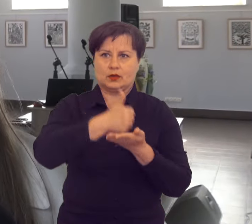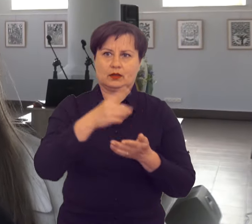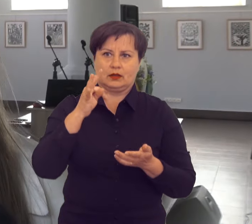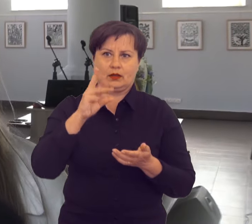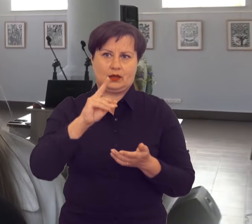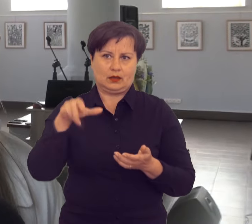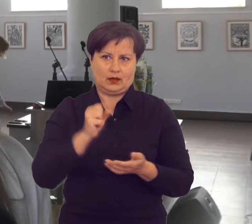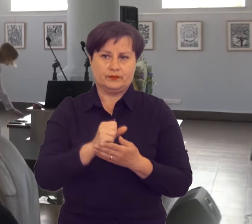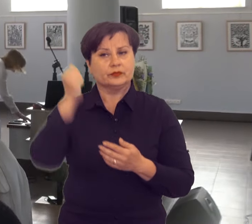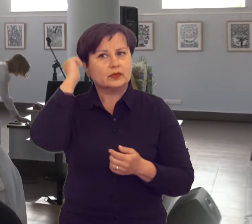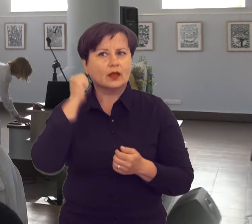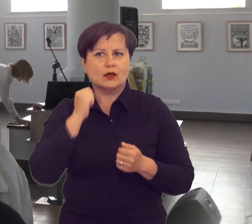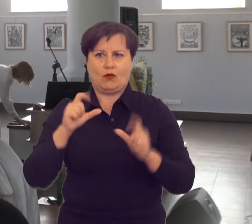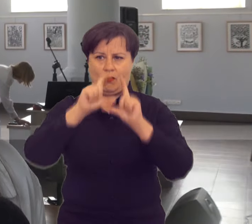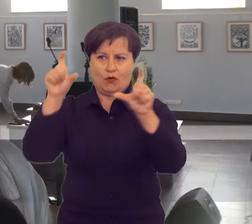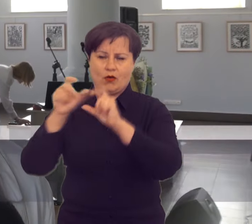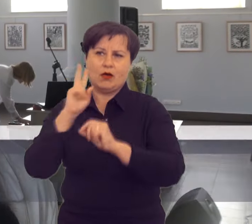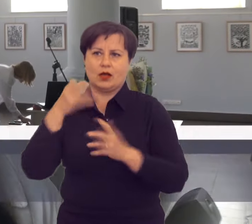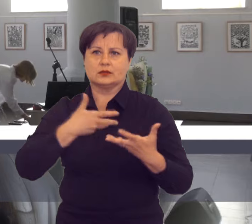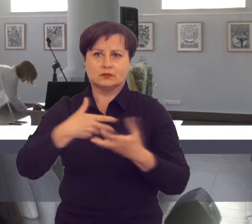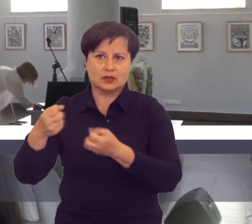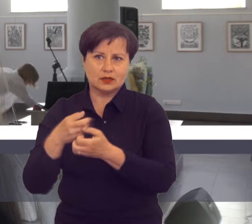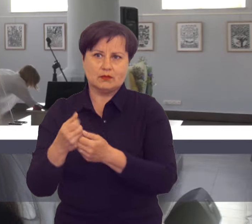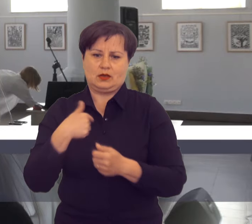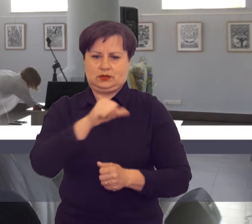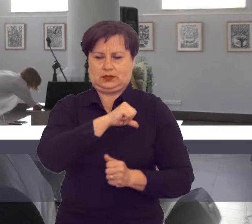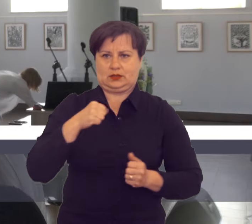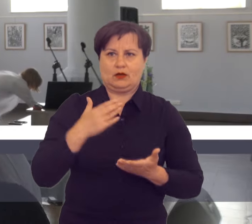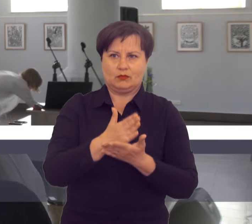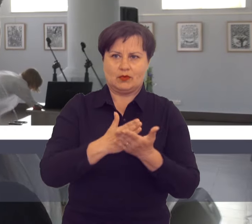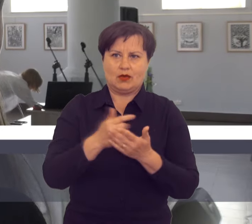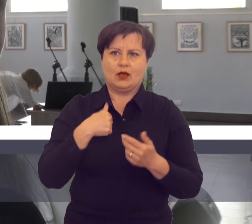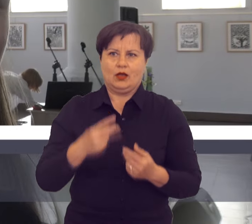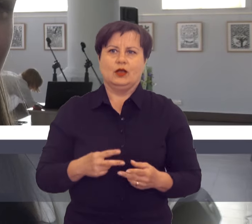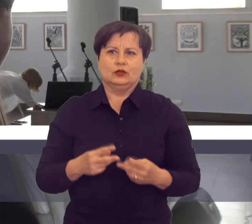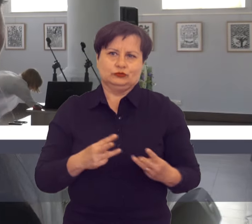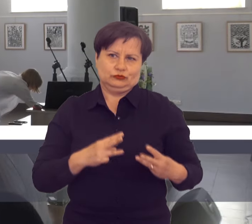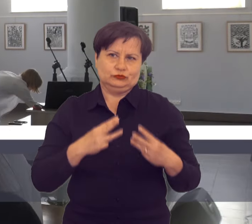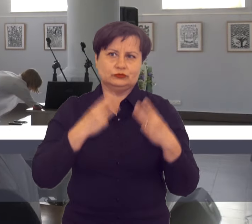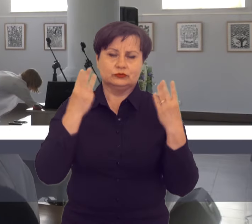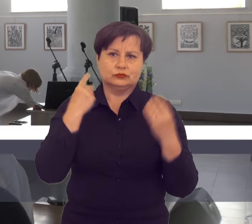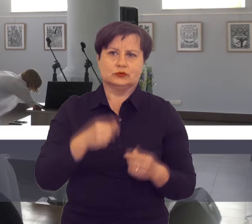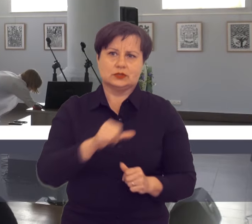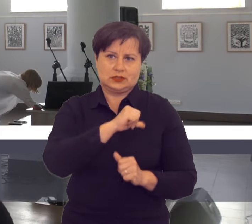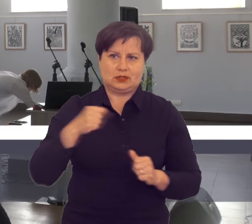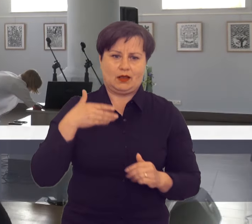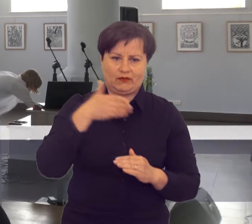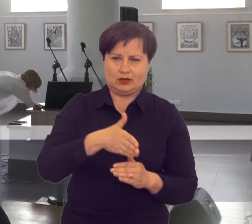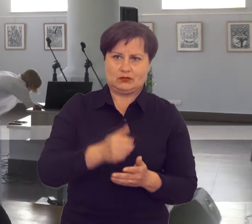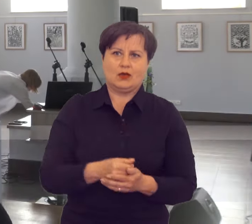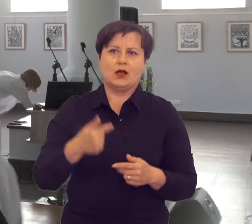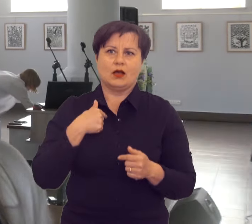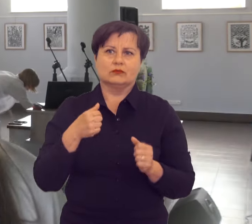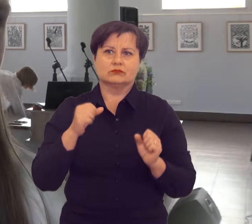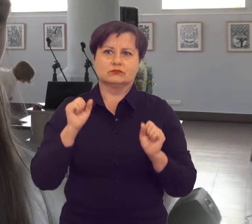yra organizacijos, kurios priema ir iš savo patirties asmeninės, tai tikrai savanorystė labai veža ir labai džiaugiamės,